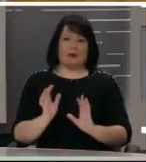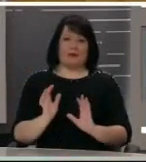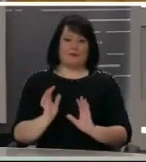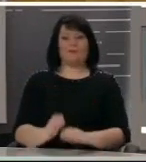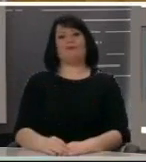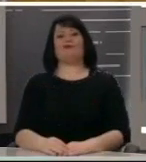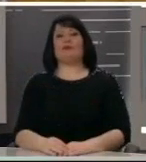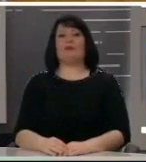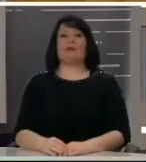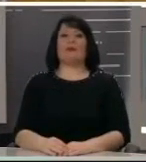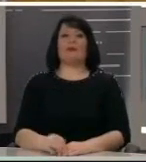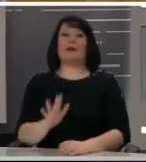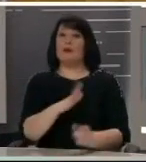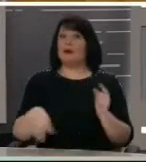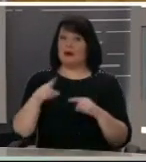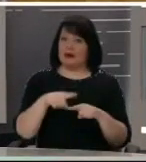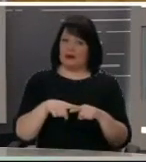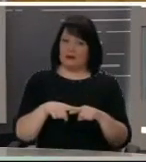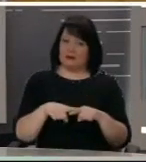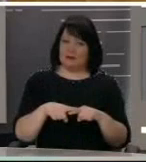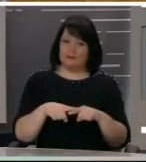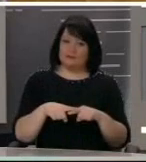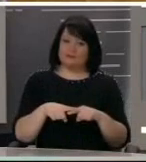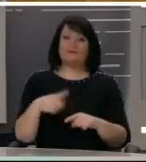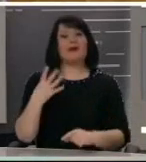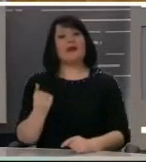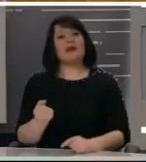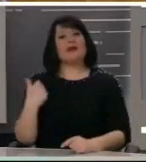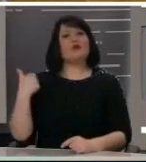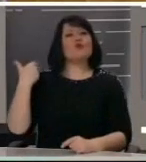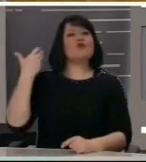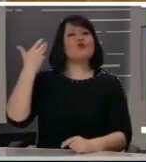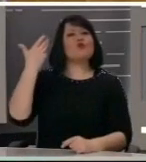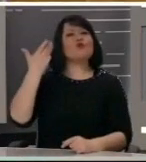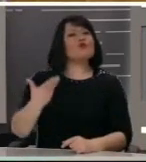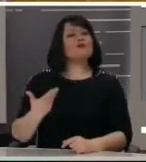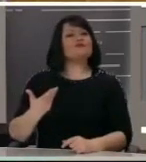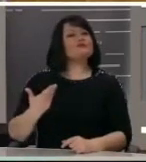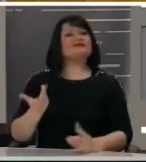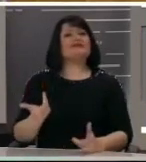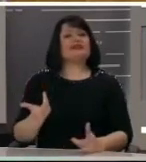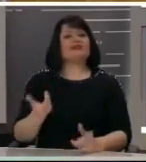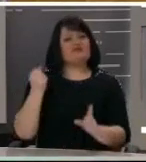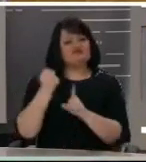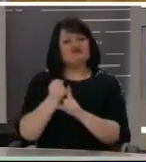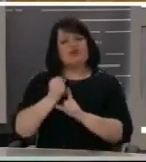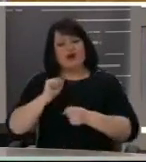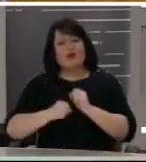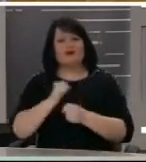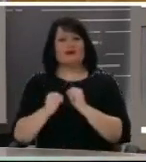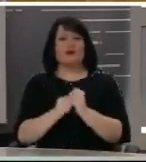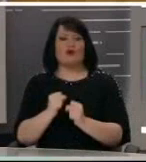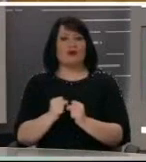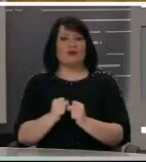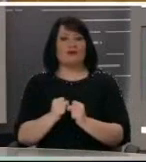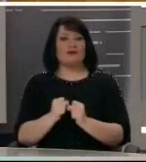Στη χώρα μας, στην Ελλάδα, υπήρξε μια μακρά πορεία αγώνων